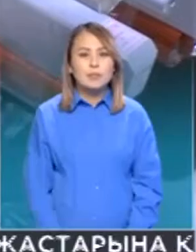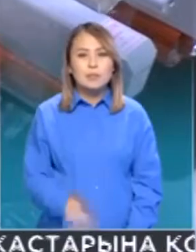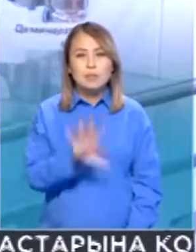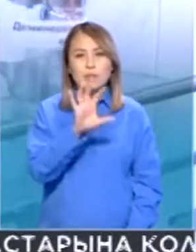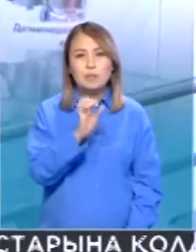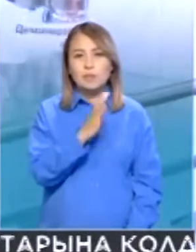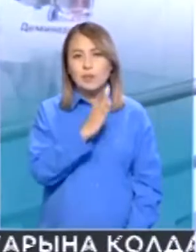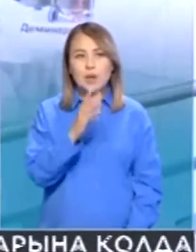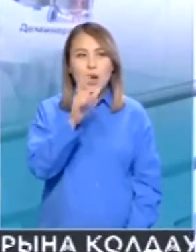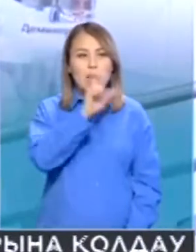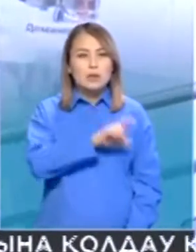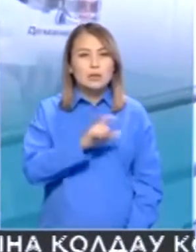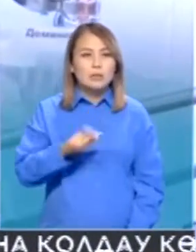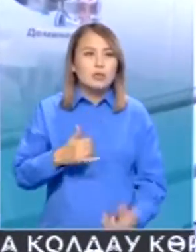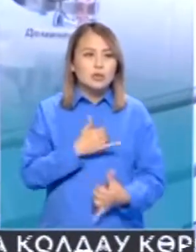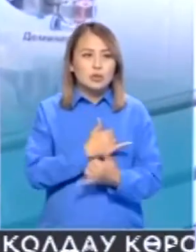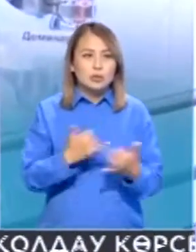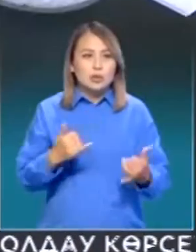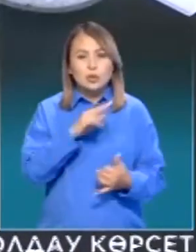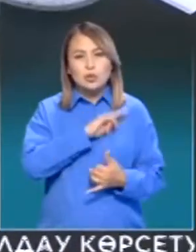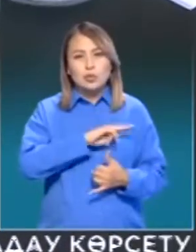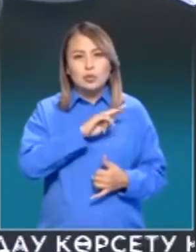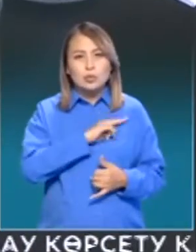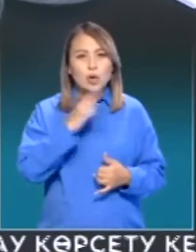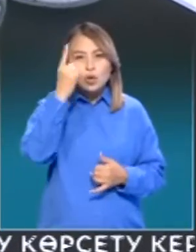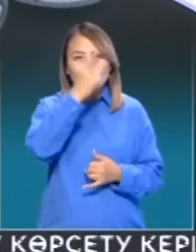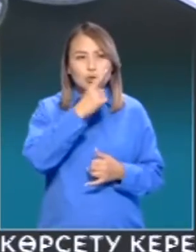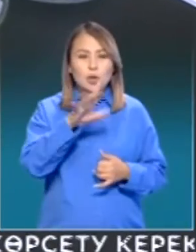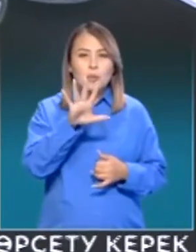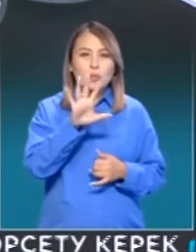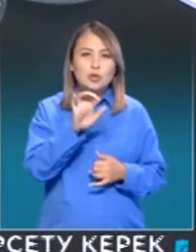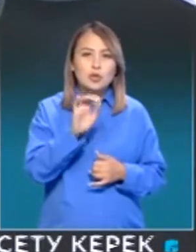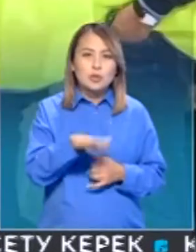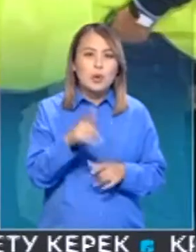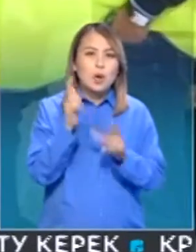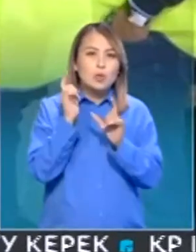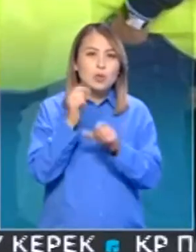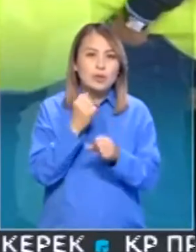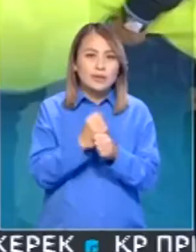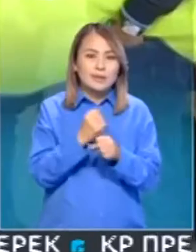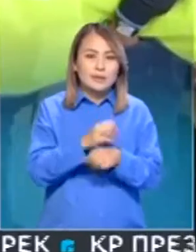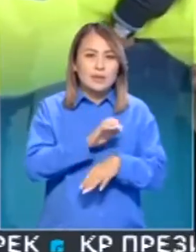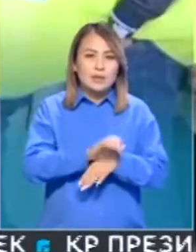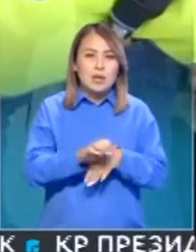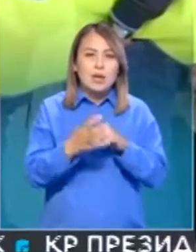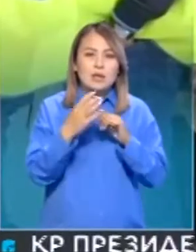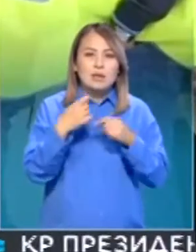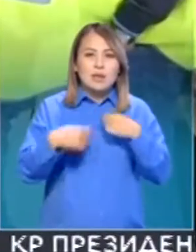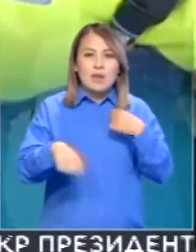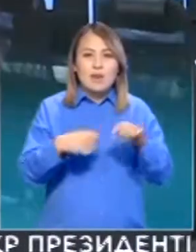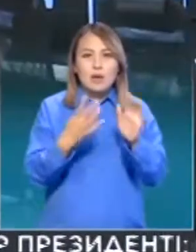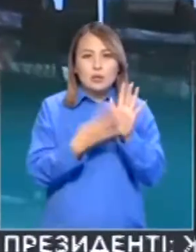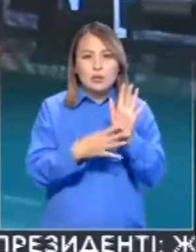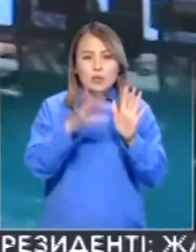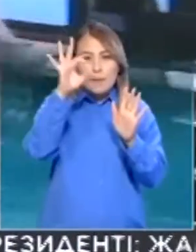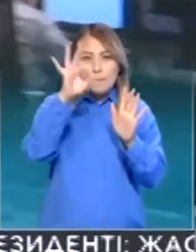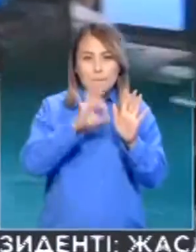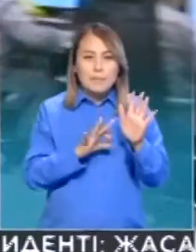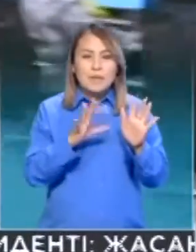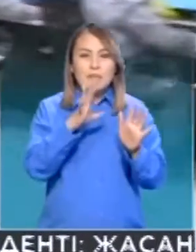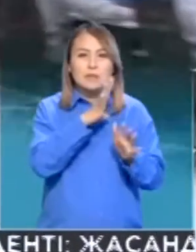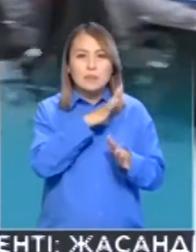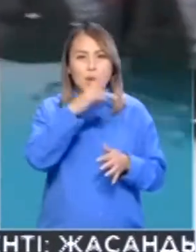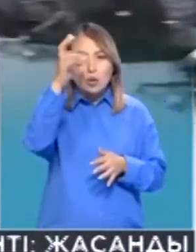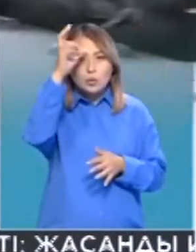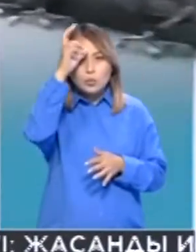500-ден астам адамды жұмыспен қамтитын бірегей кешен жылына 500 мың тонна полипропилен өндіреді. Тауардың 90% Қытай, Түркия, Шығыс және